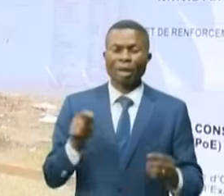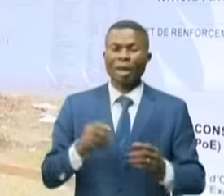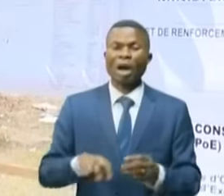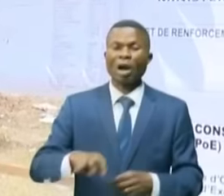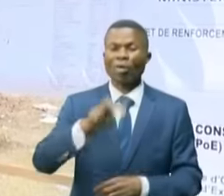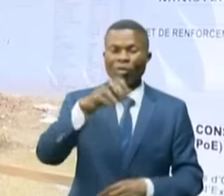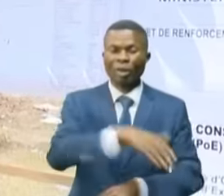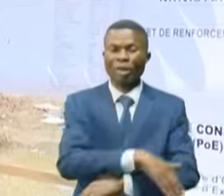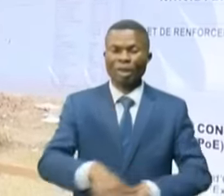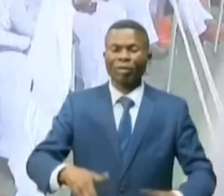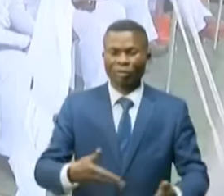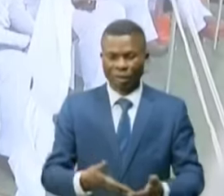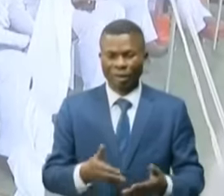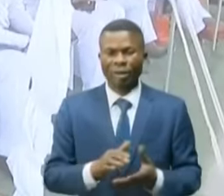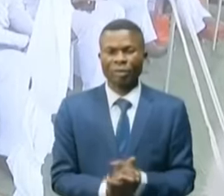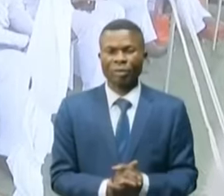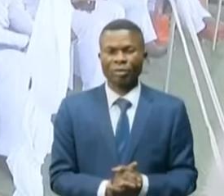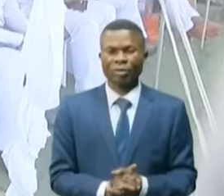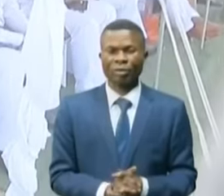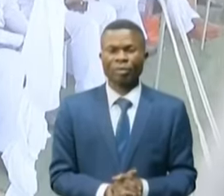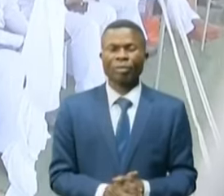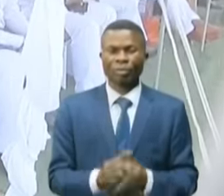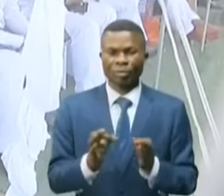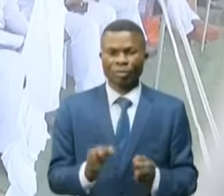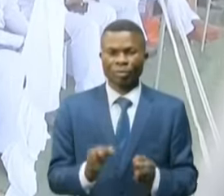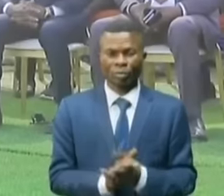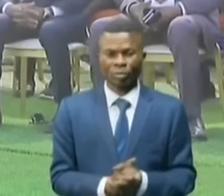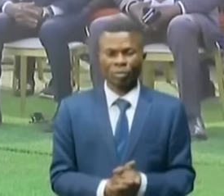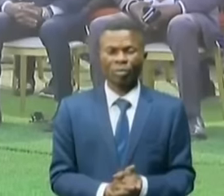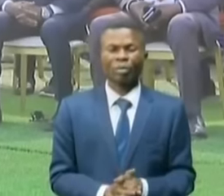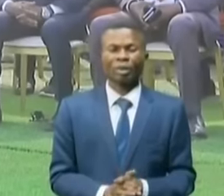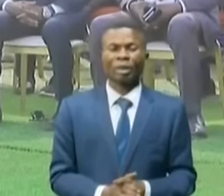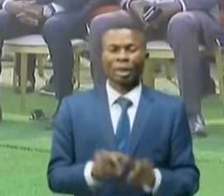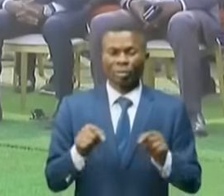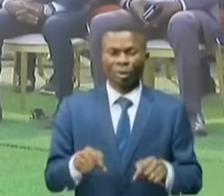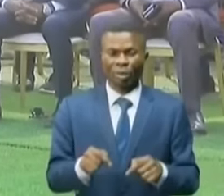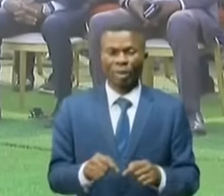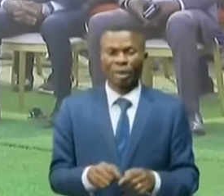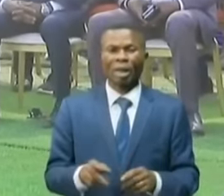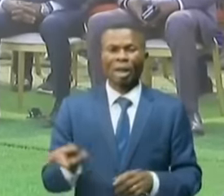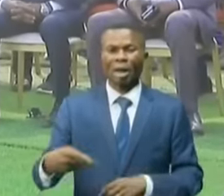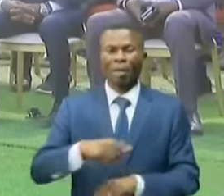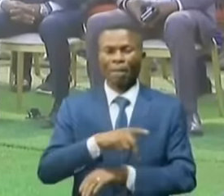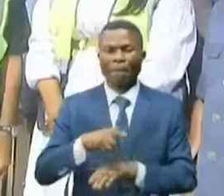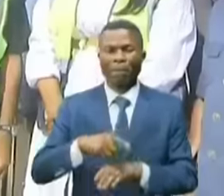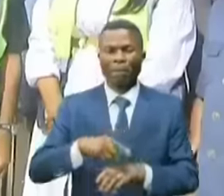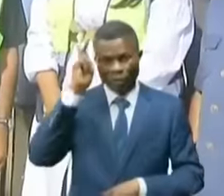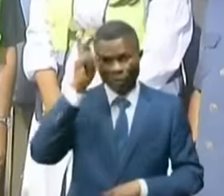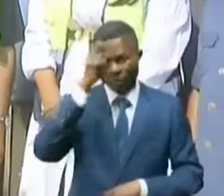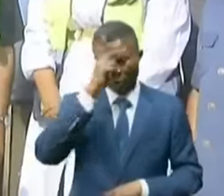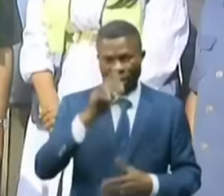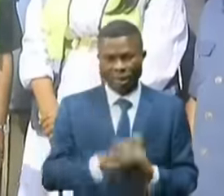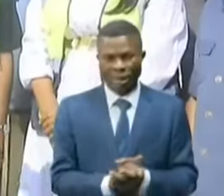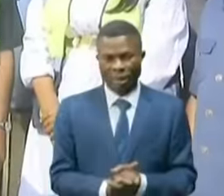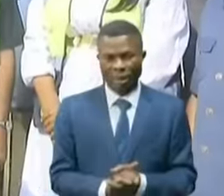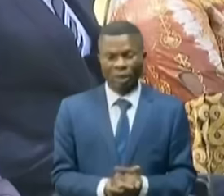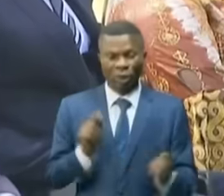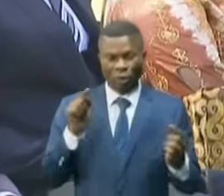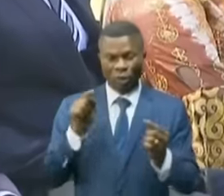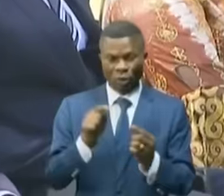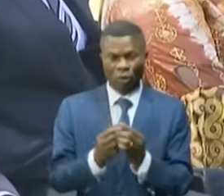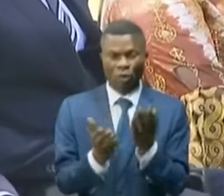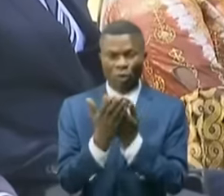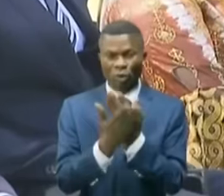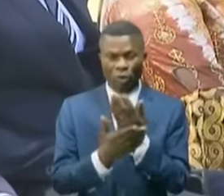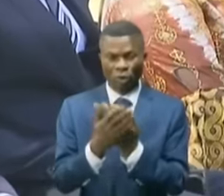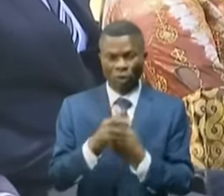frontières, PNHF, et de la quarantaine animale et halieutique, SCA au Katanga. C'est ce 25 juillet 2024 qu'a eu lieu la pose